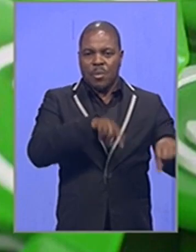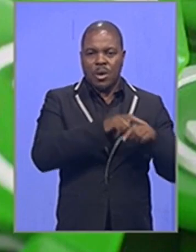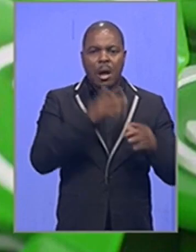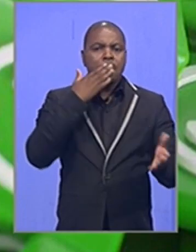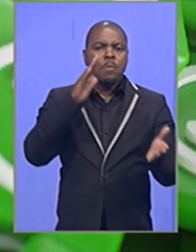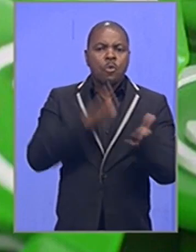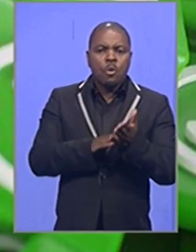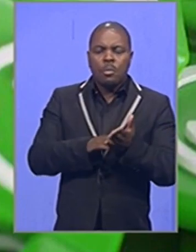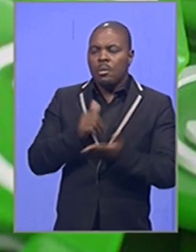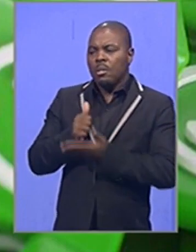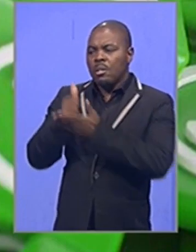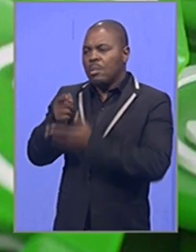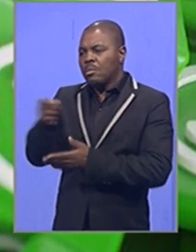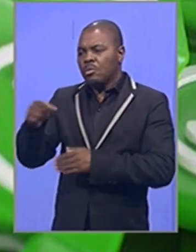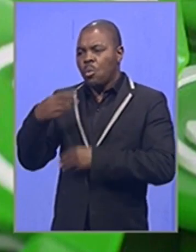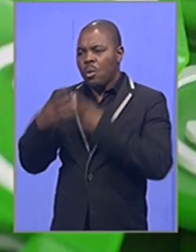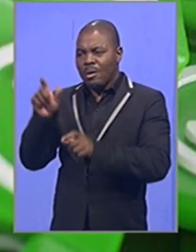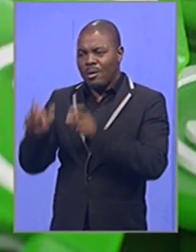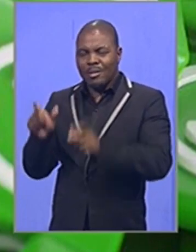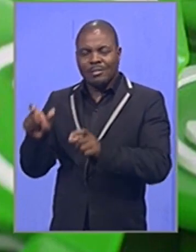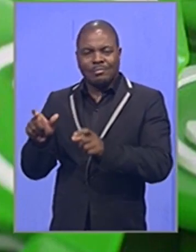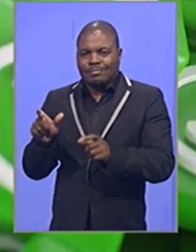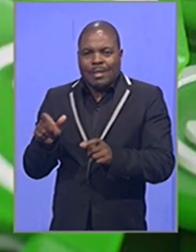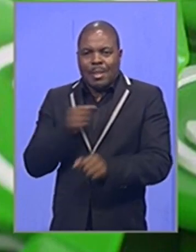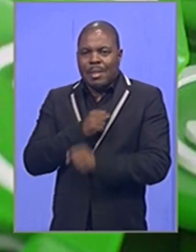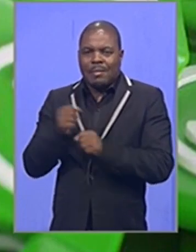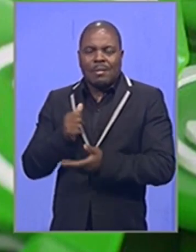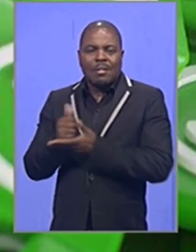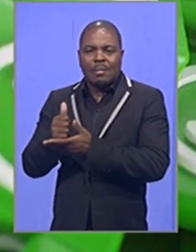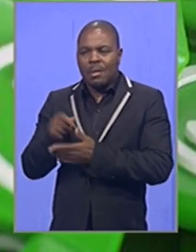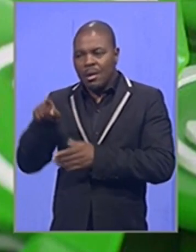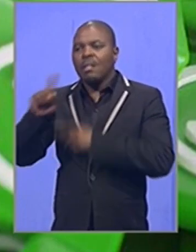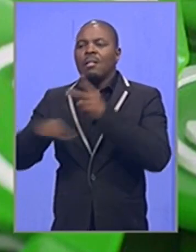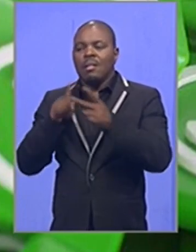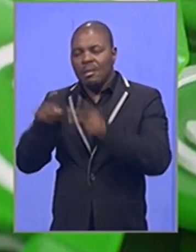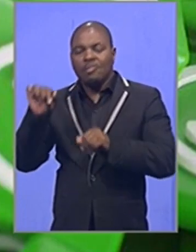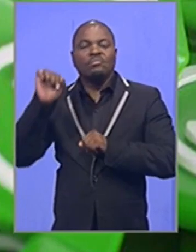ditshepiso tsa bona ho basebetsi pele basebetsi ba kena seteraekeng.